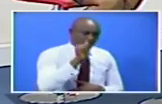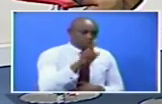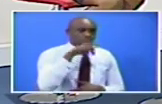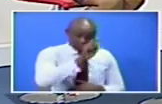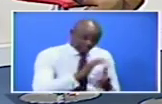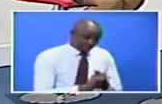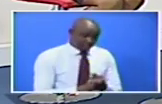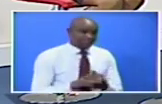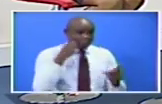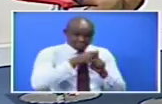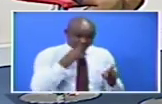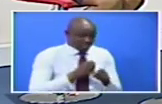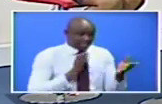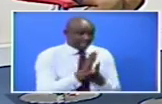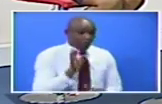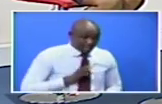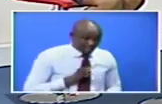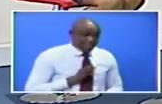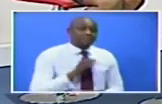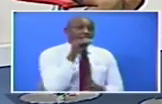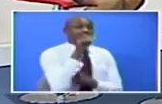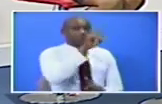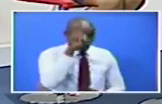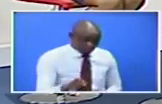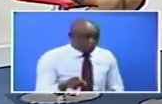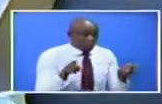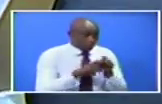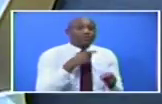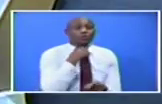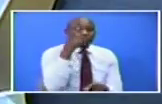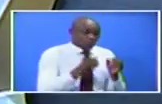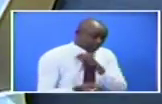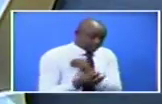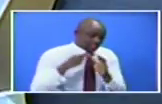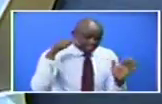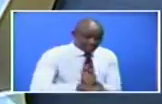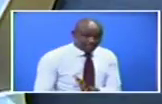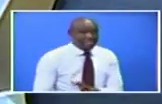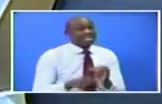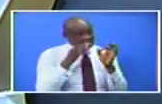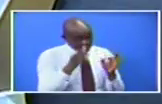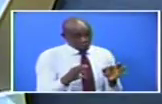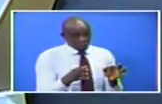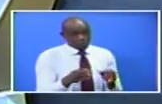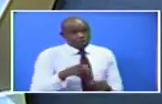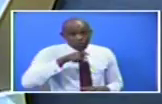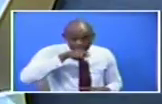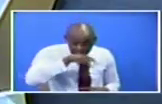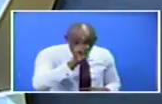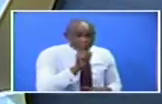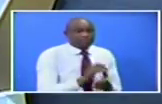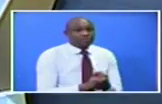hasa wanawake, nimekuelekezea hilo swali ambalo ningependa pia ulifafanue, endapo kando na nanyi kama